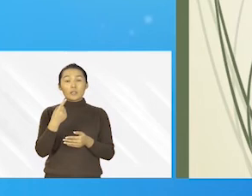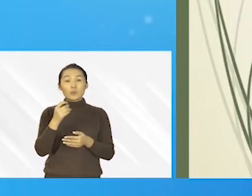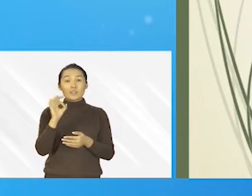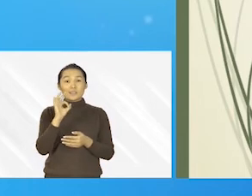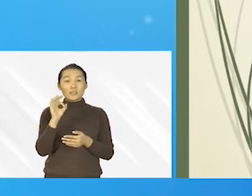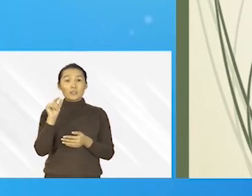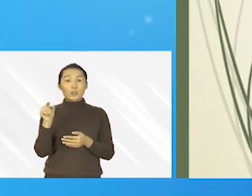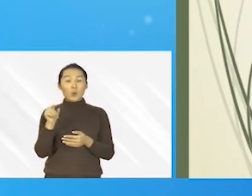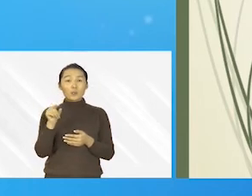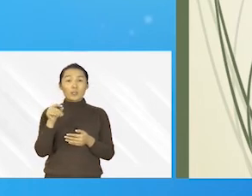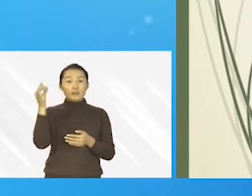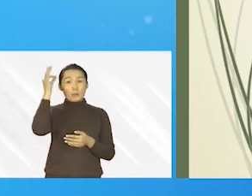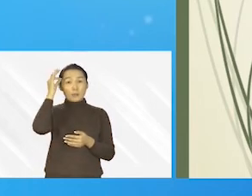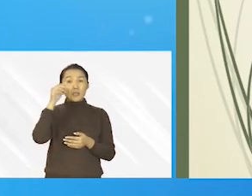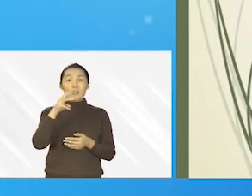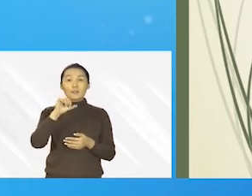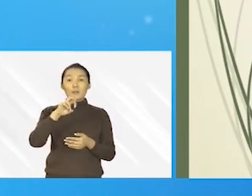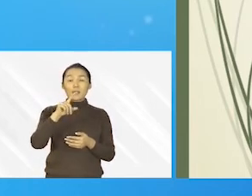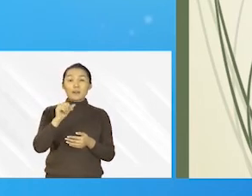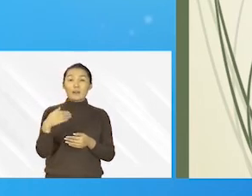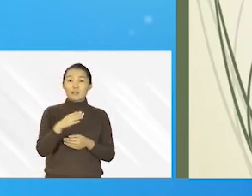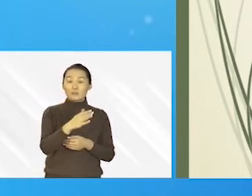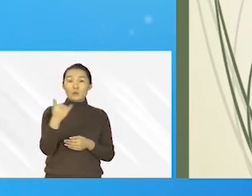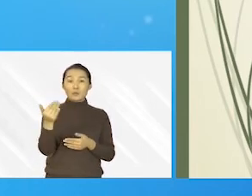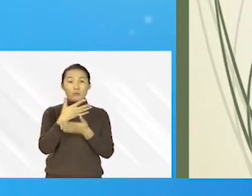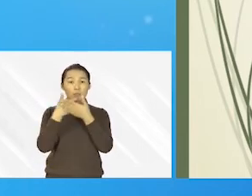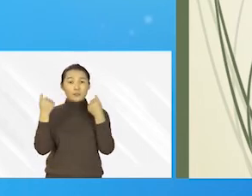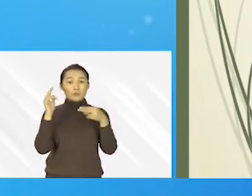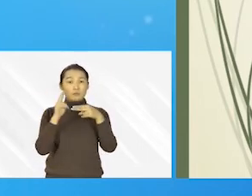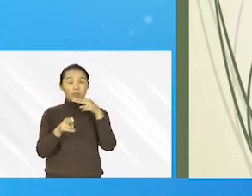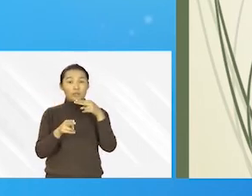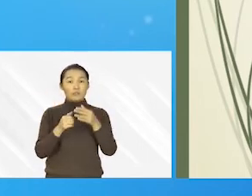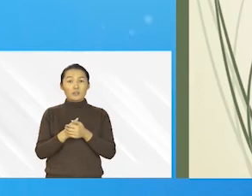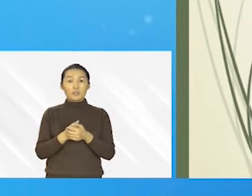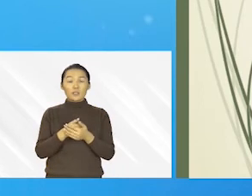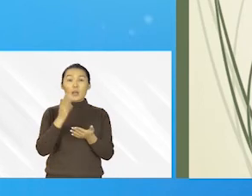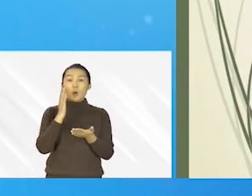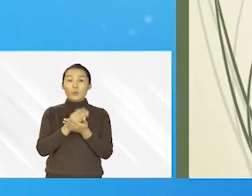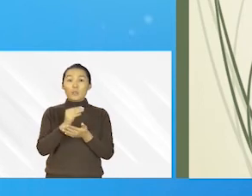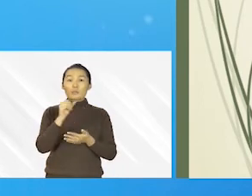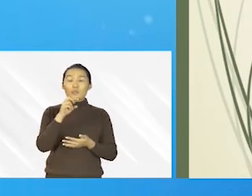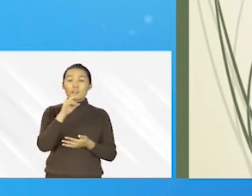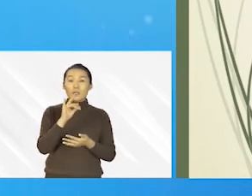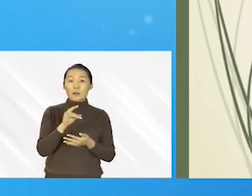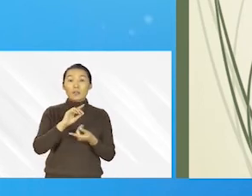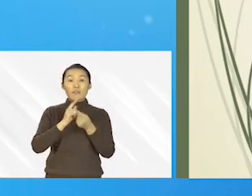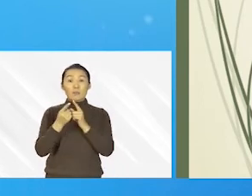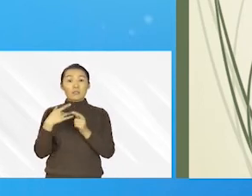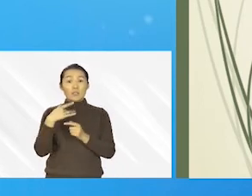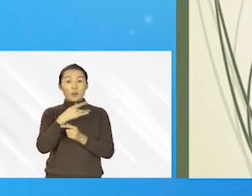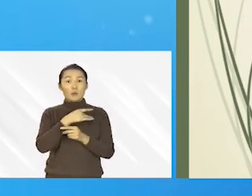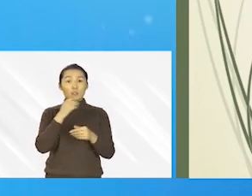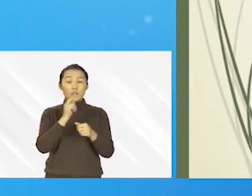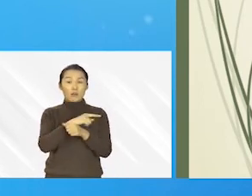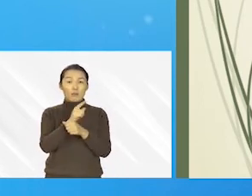напоминает малька рыбы. У него отсутствуют конечности, имеются жабры и вместо легких – хвост, при